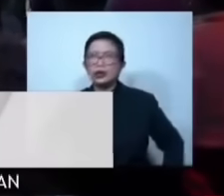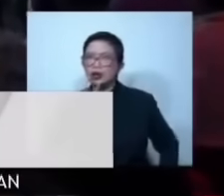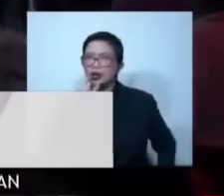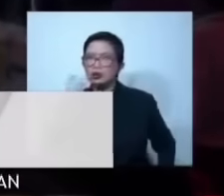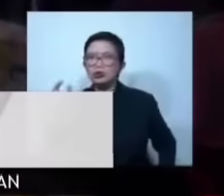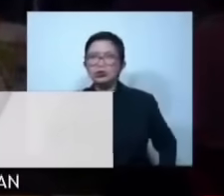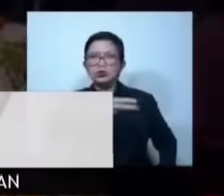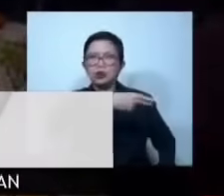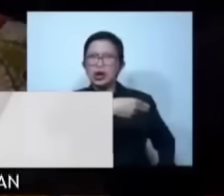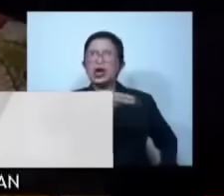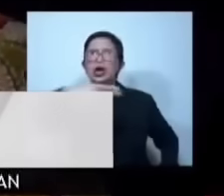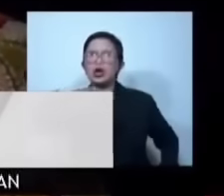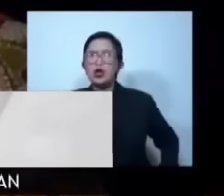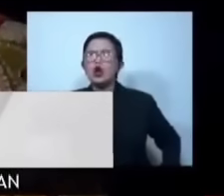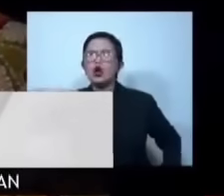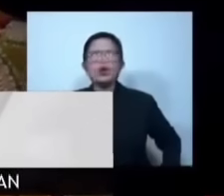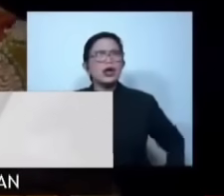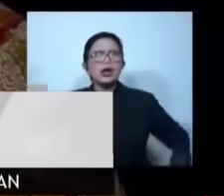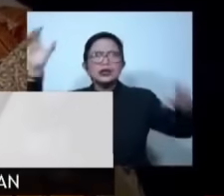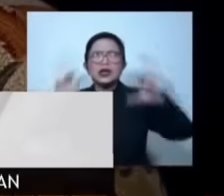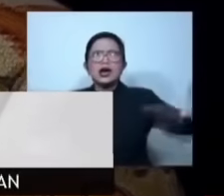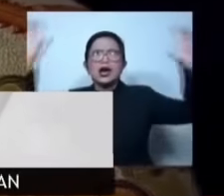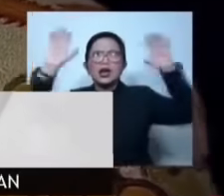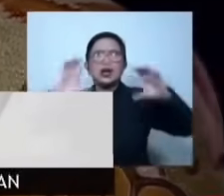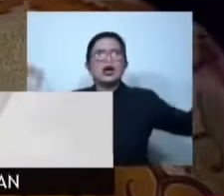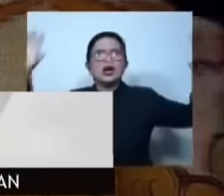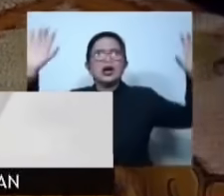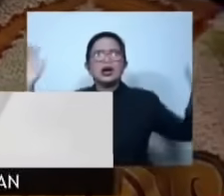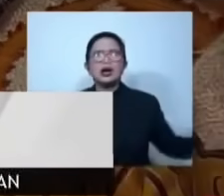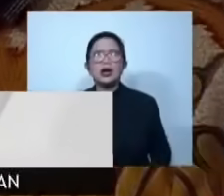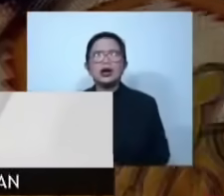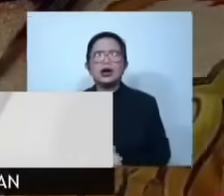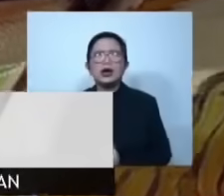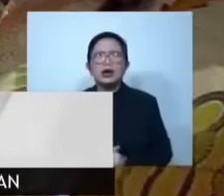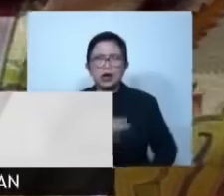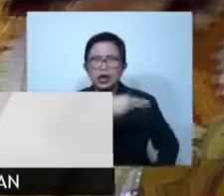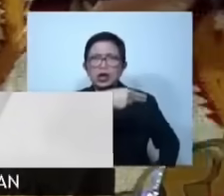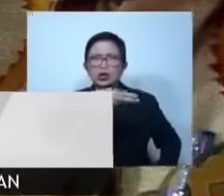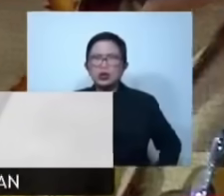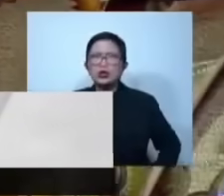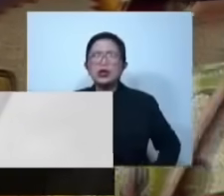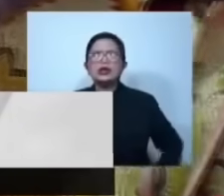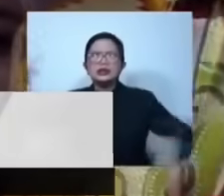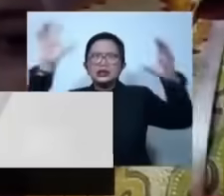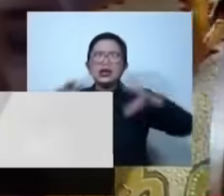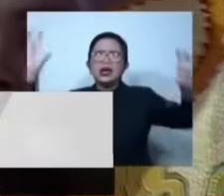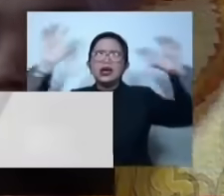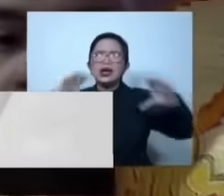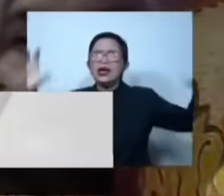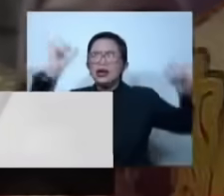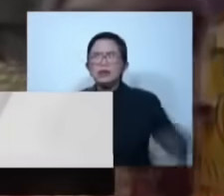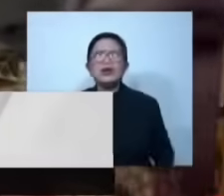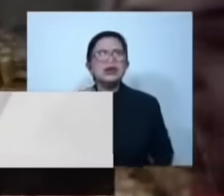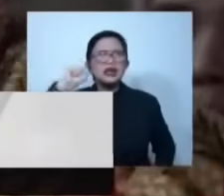Padnya untuk indonesia raya indonesia